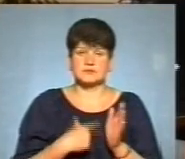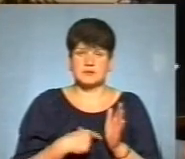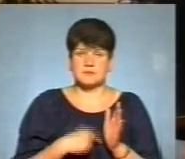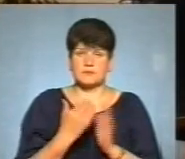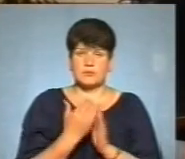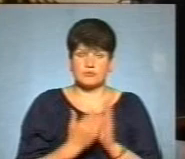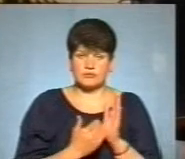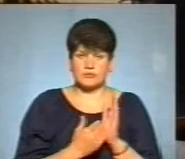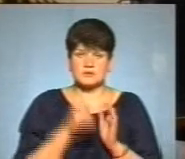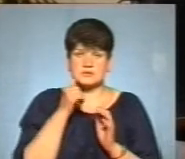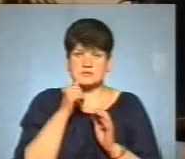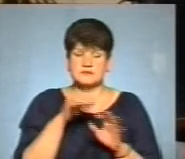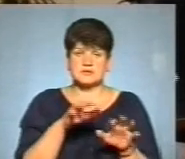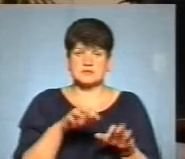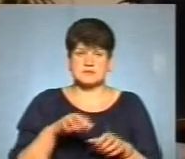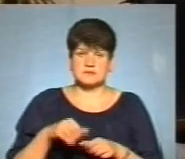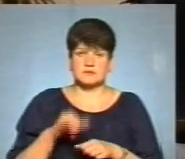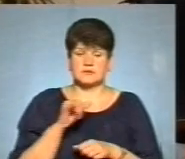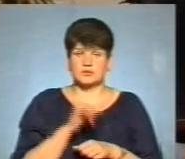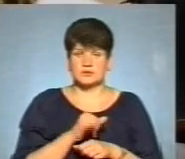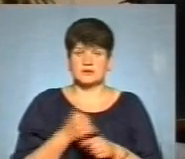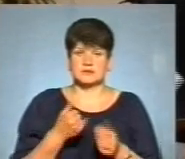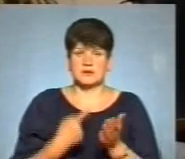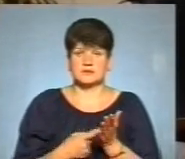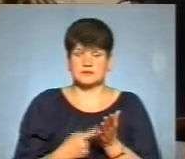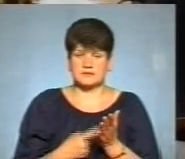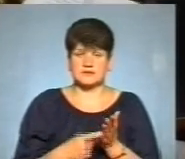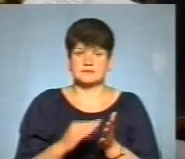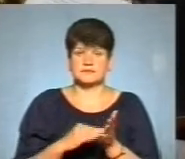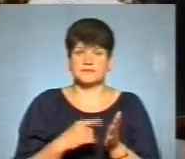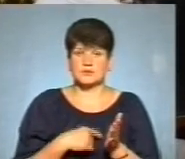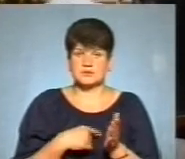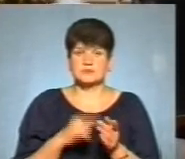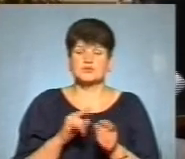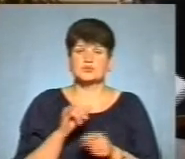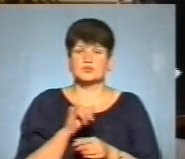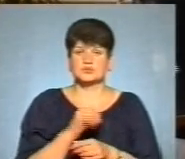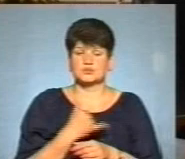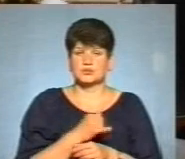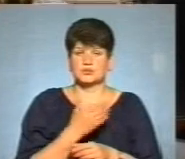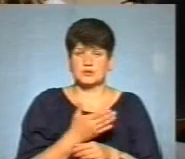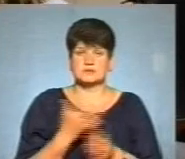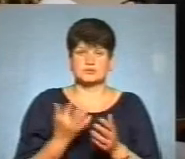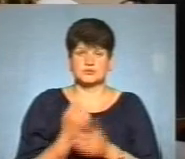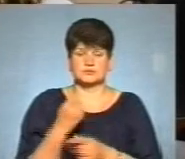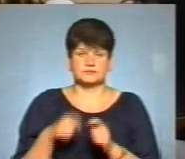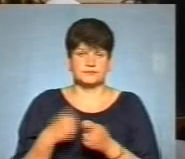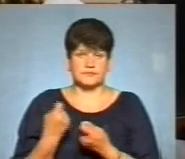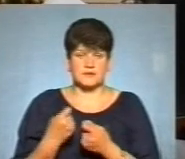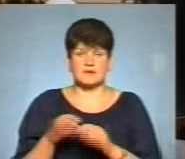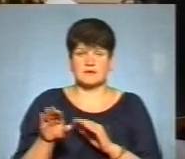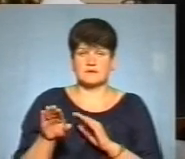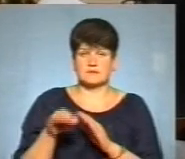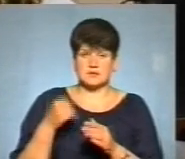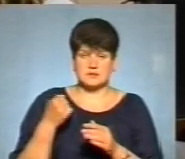акту, який завтра ми заберемо в них для дальшого підтвердження, і ми склали в себе, що в нас вийшло зі строю. Визвали страхова